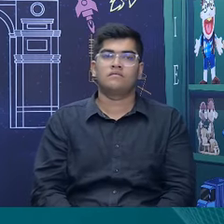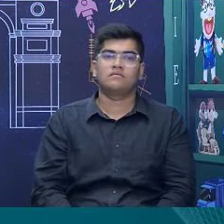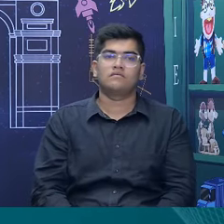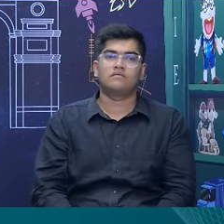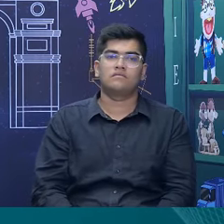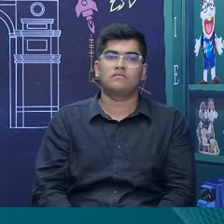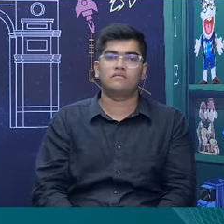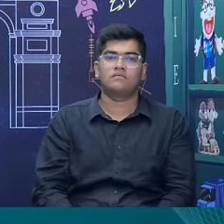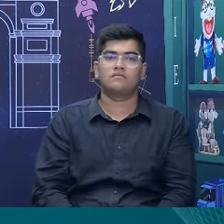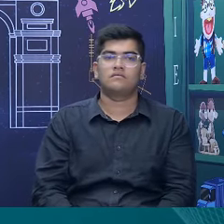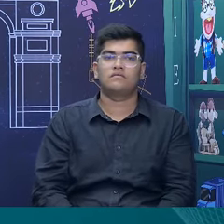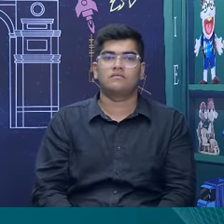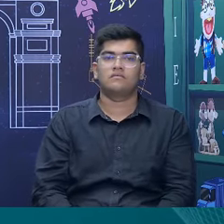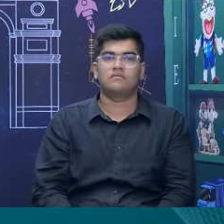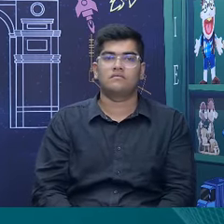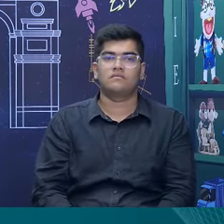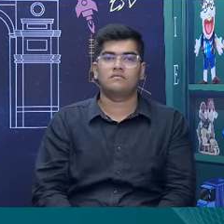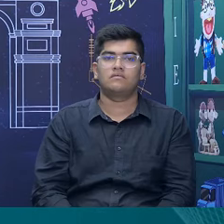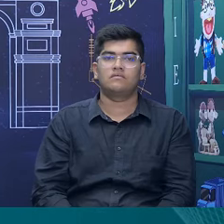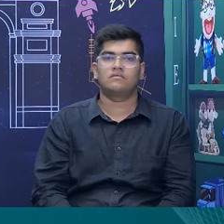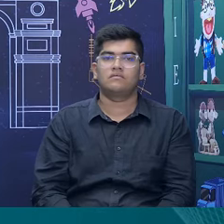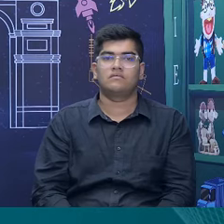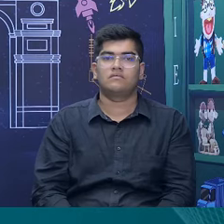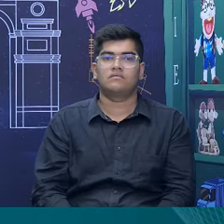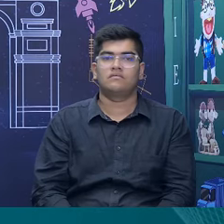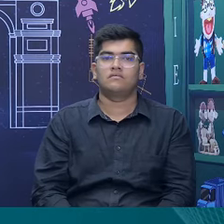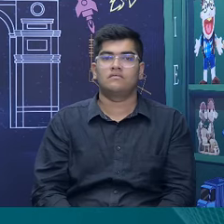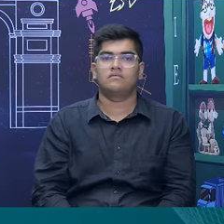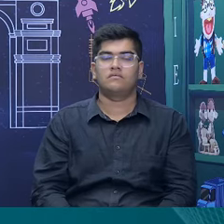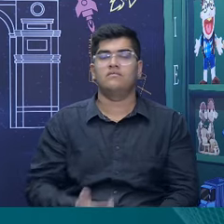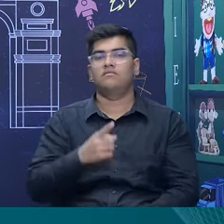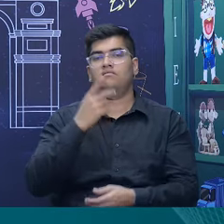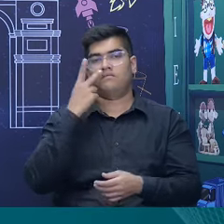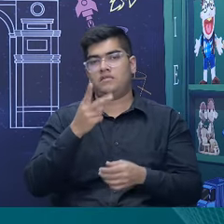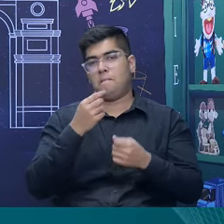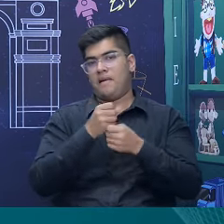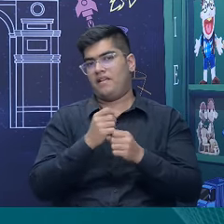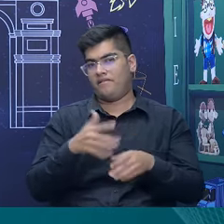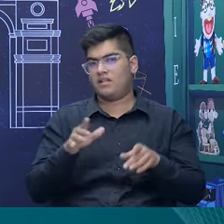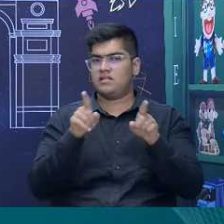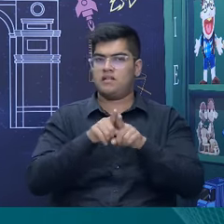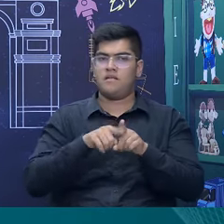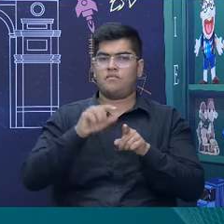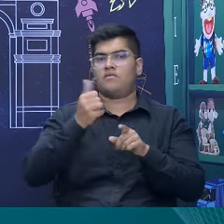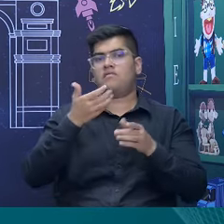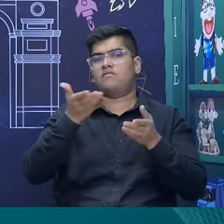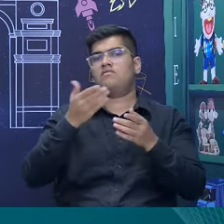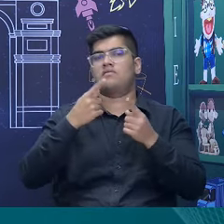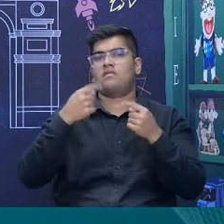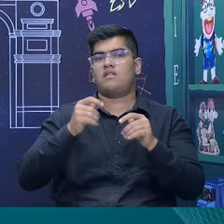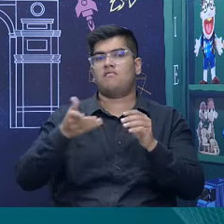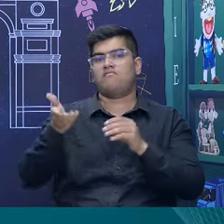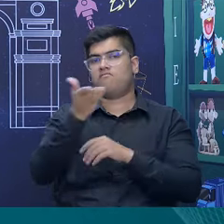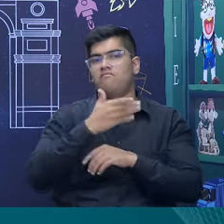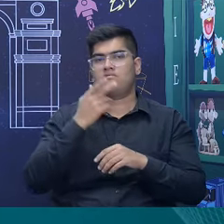से तो मैंने एक ये पैरेललोग्राम बना लिया था आप गत्ते पे बना लीजिए या मोटे कागज पे बना लीजिए